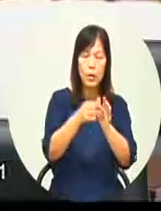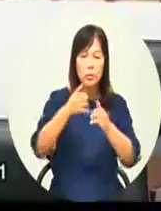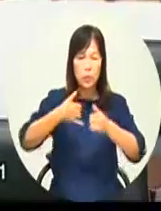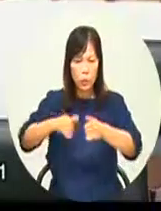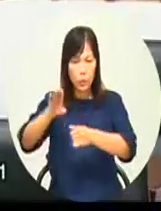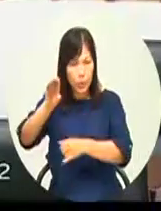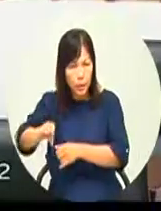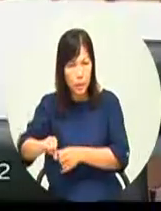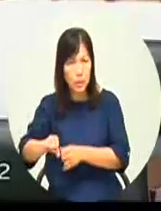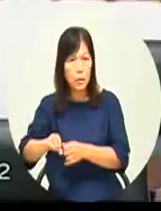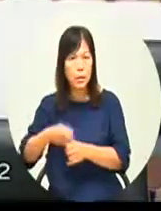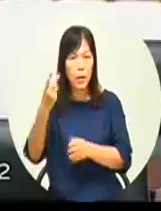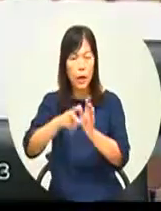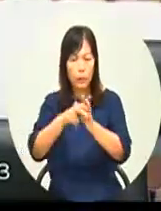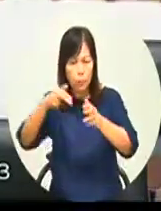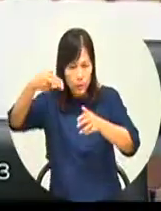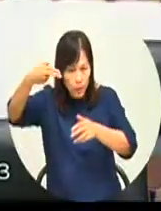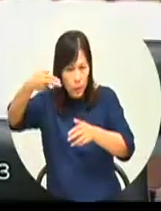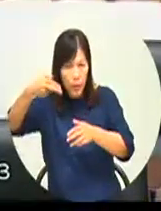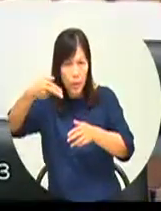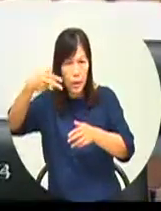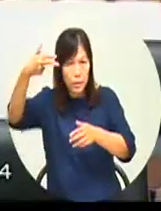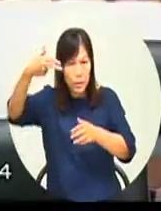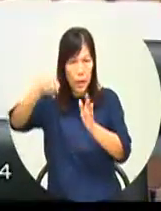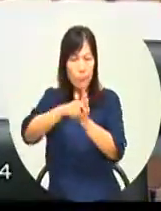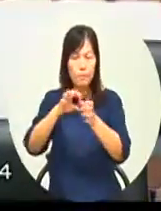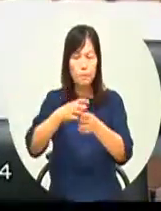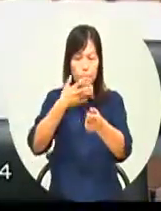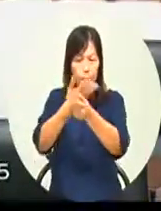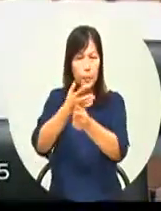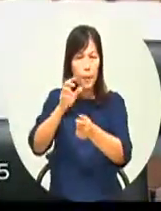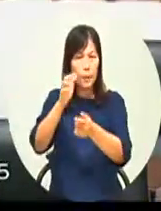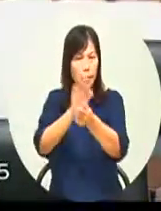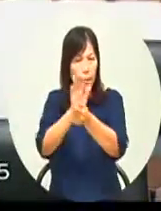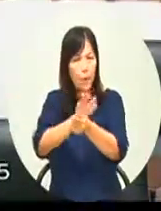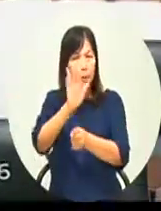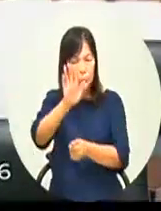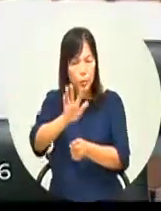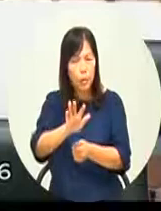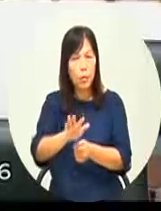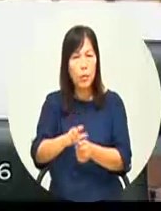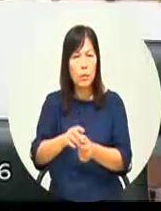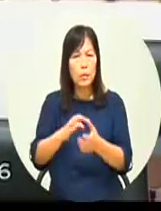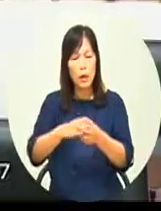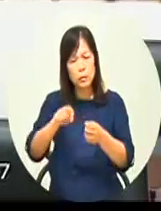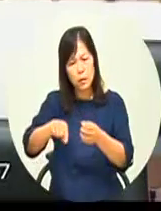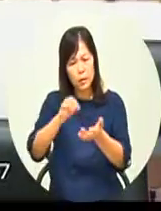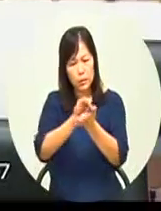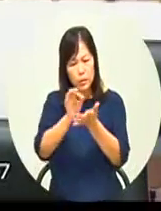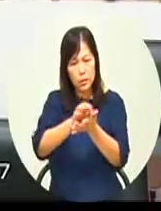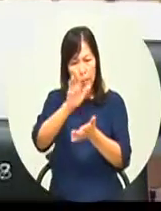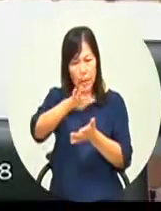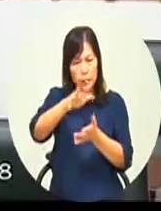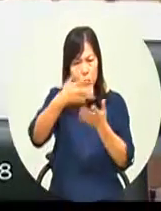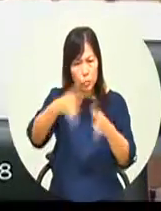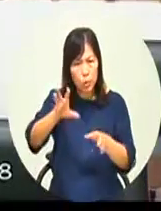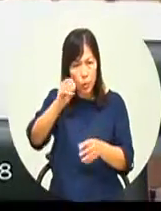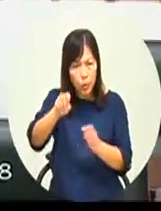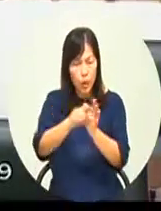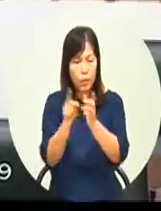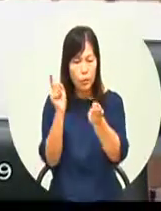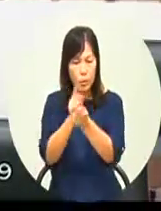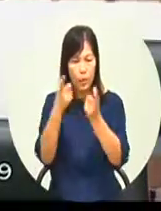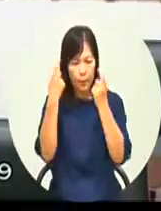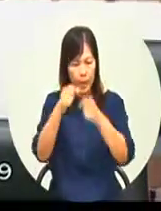跟路边监看系统不能有效的提供资讯，那这一笔钱8000多万对原来设